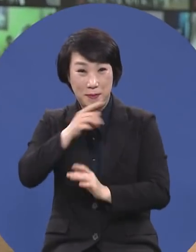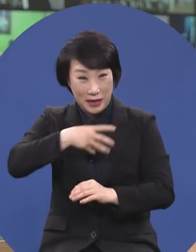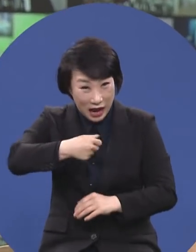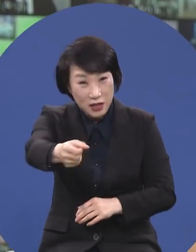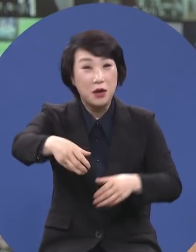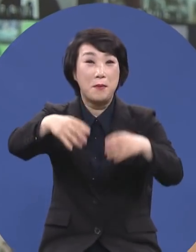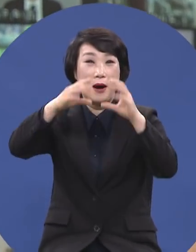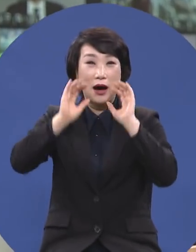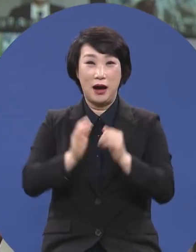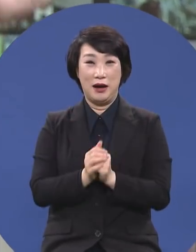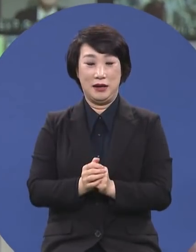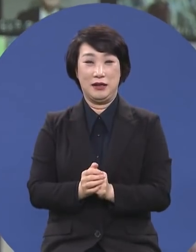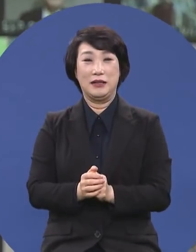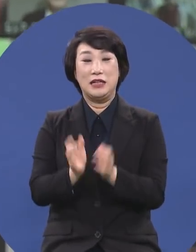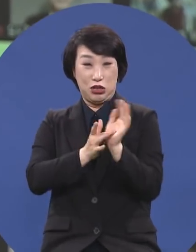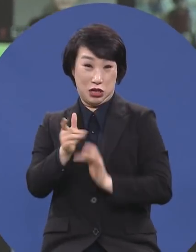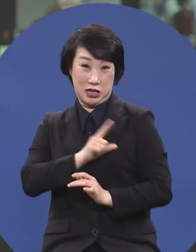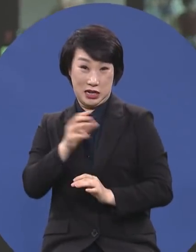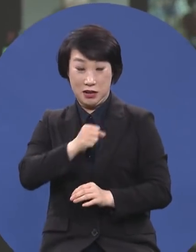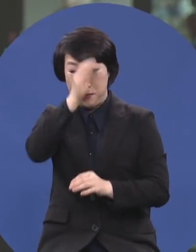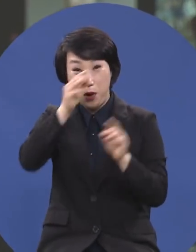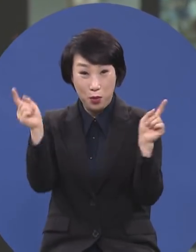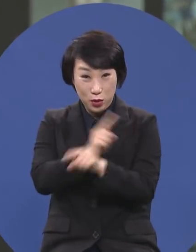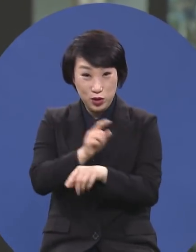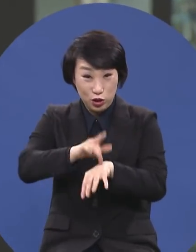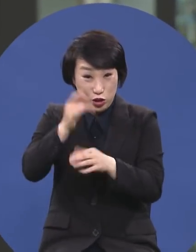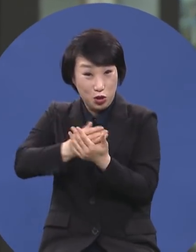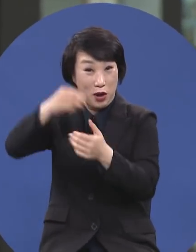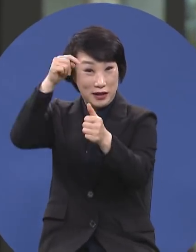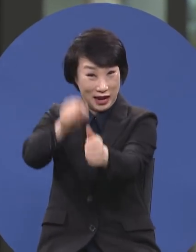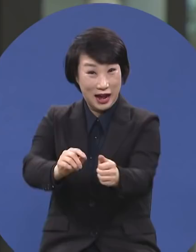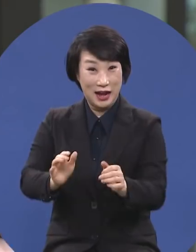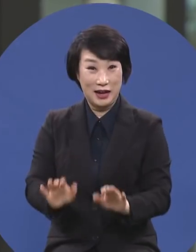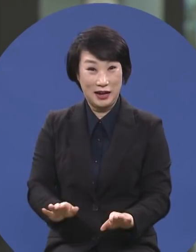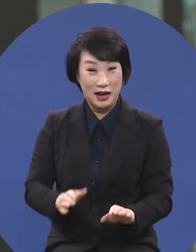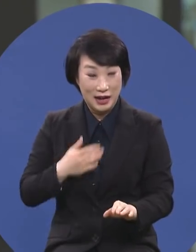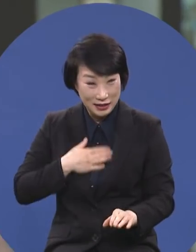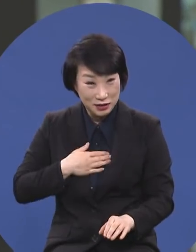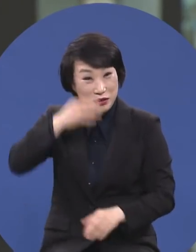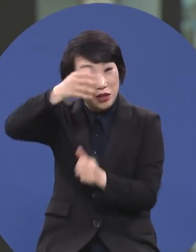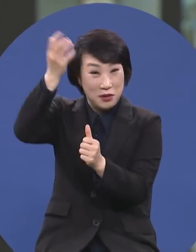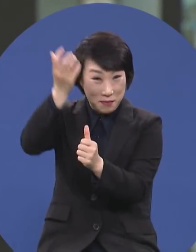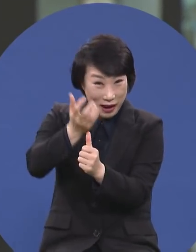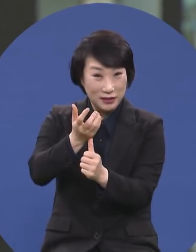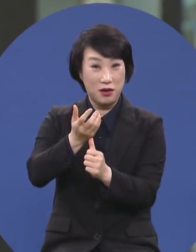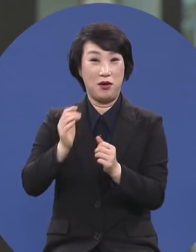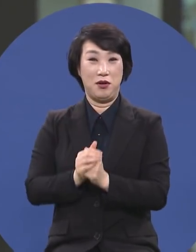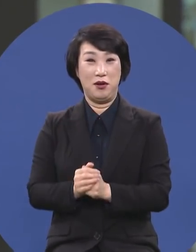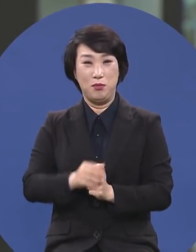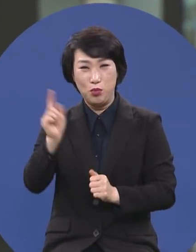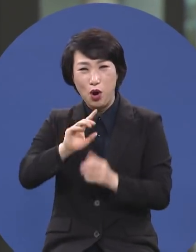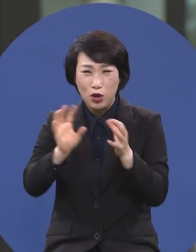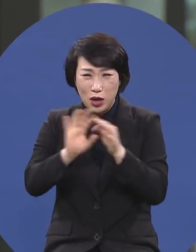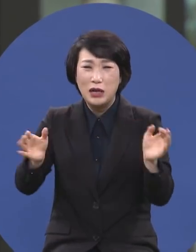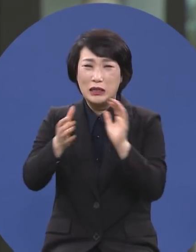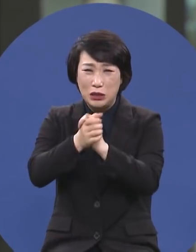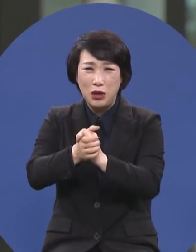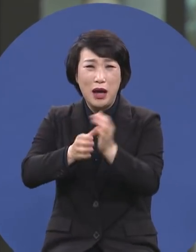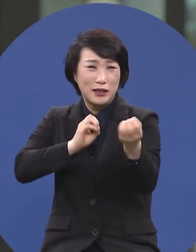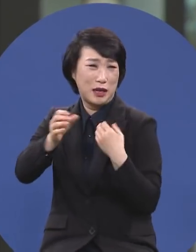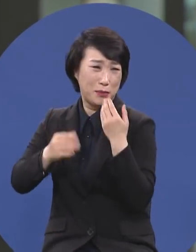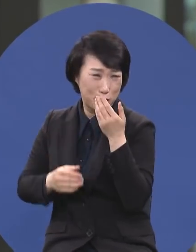받아 마시오, 내 이름으로 병 고쳐 귀신 쫓아내요, 성령 받아, 무슨 일 구해